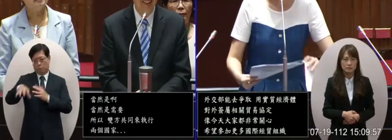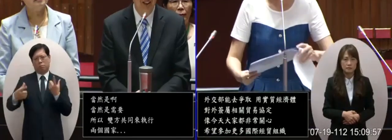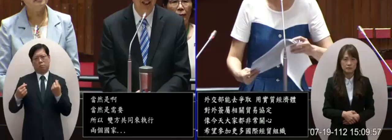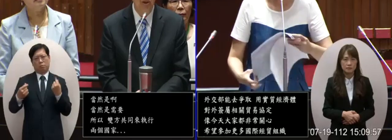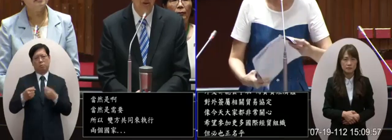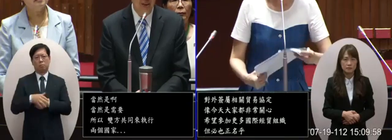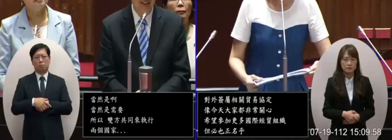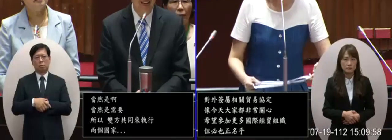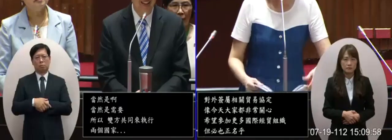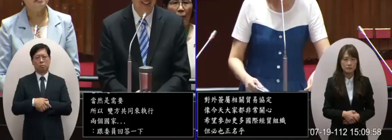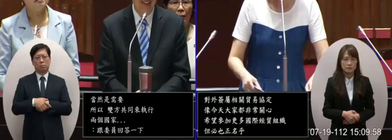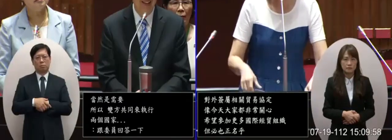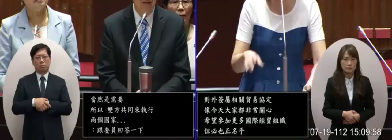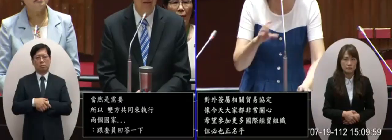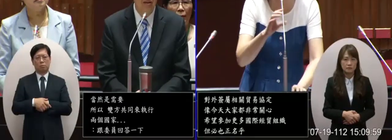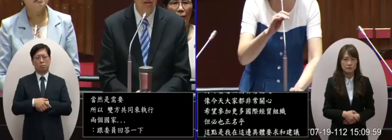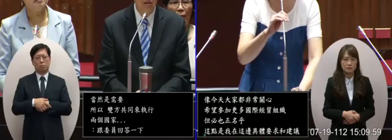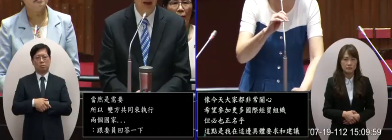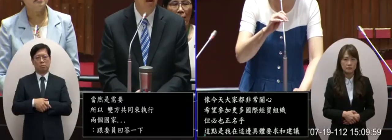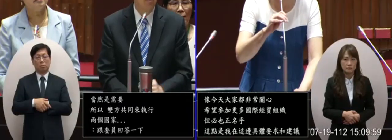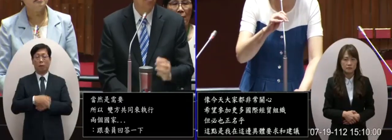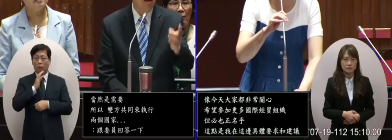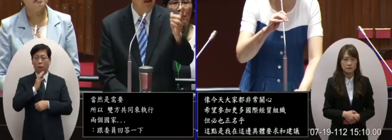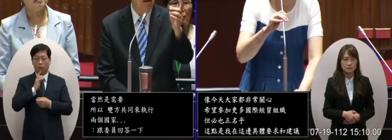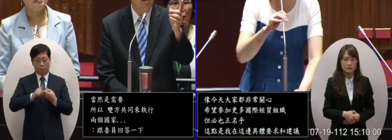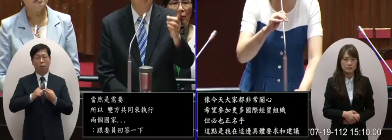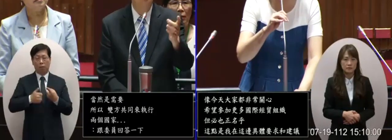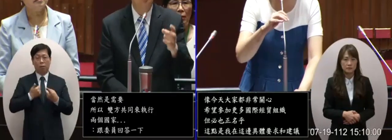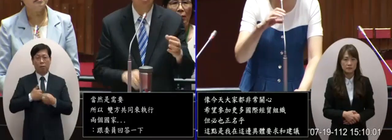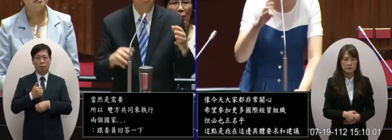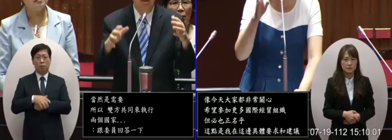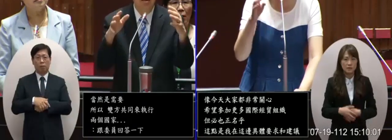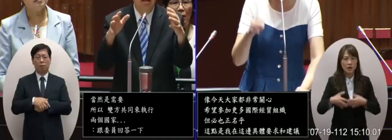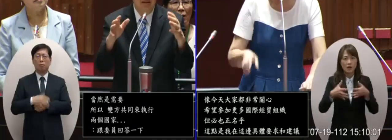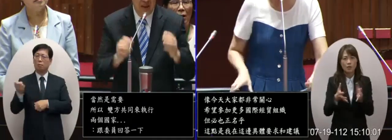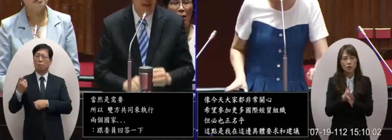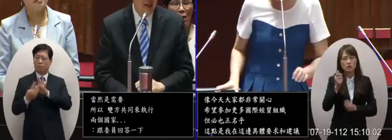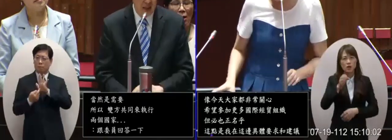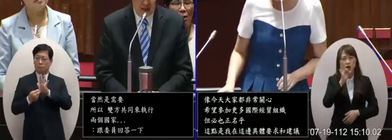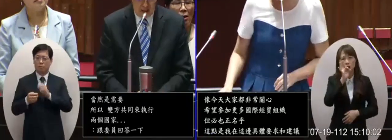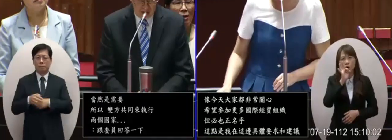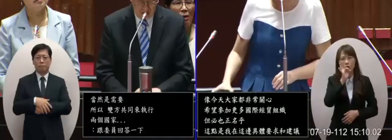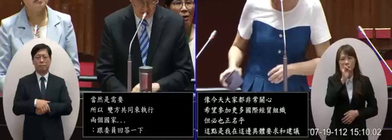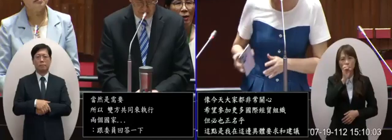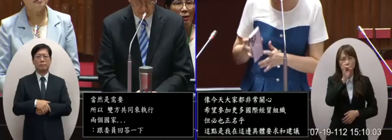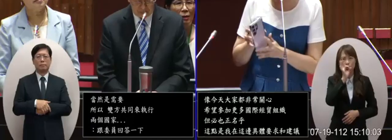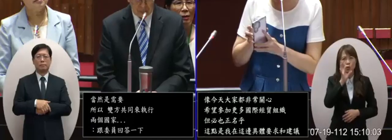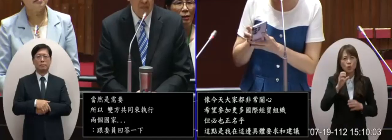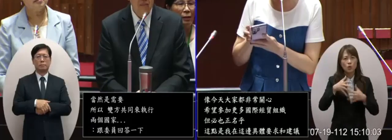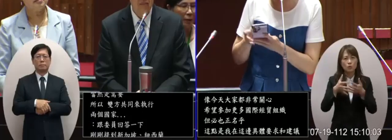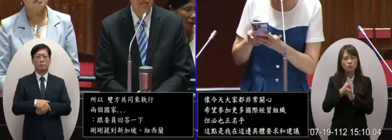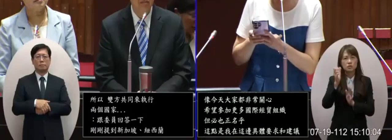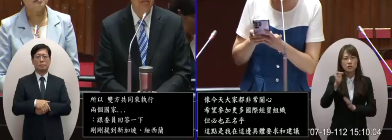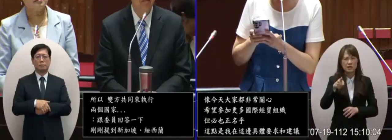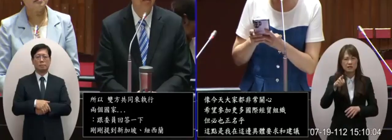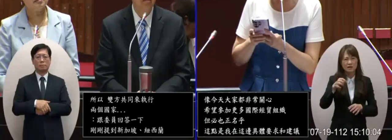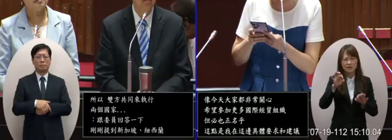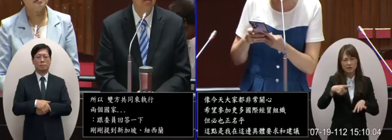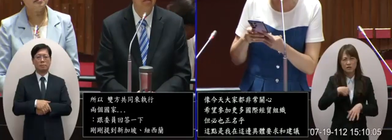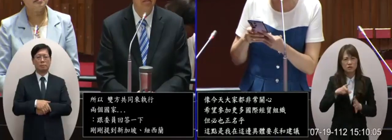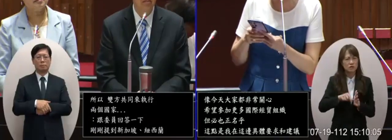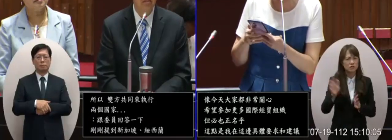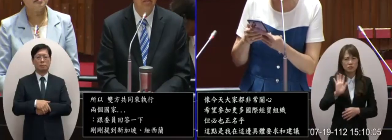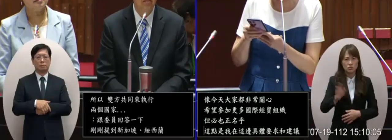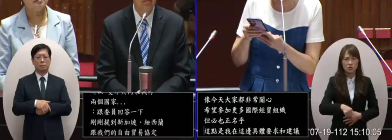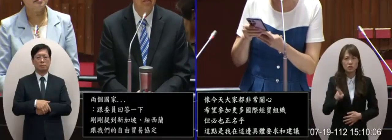啊，签署的。 哎， 是吗？那个 部长， 你这样讲， 吴部长，来来来，我不要浪费我时间，这你自己